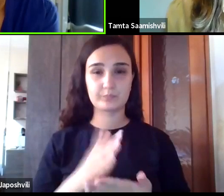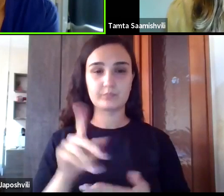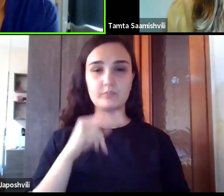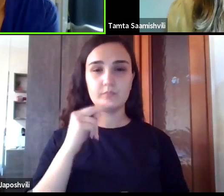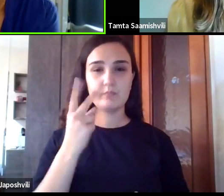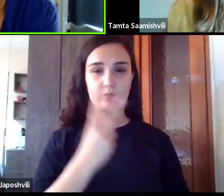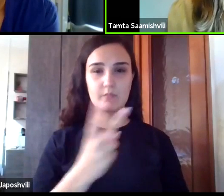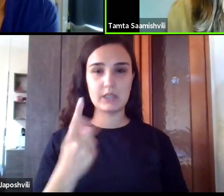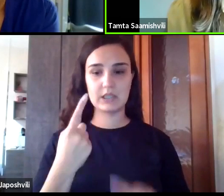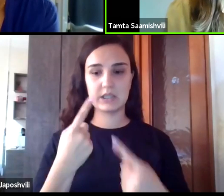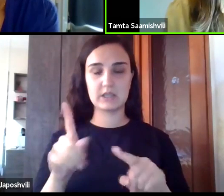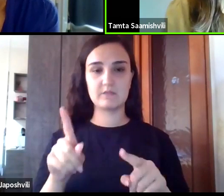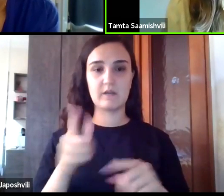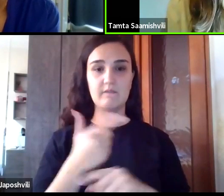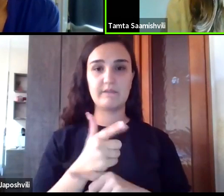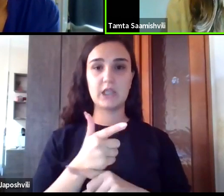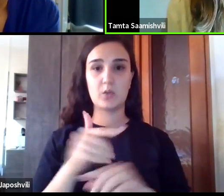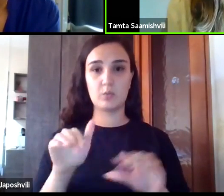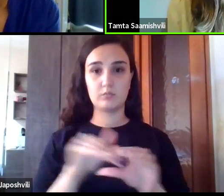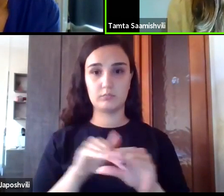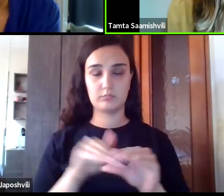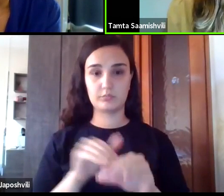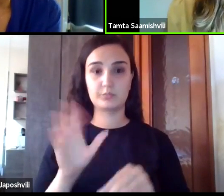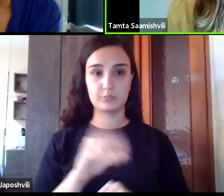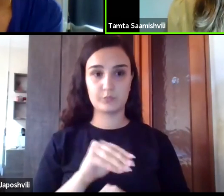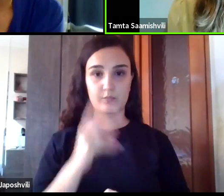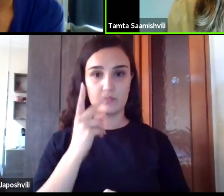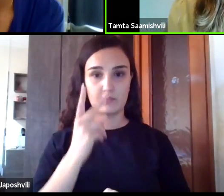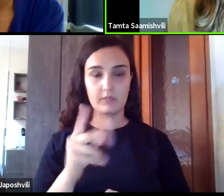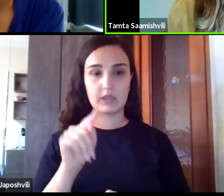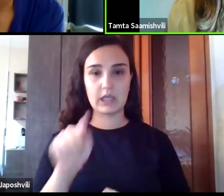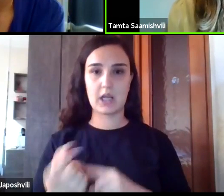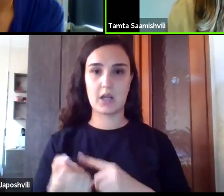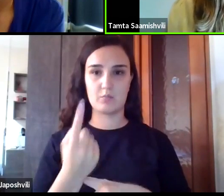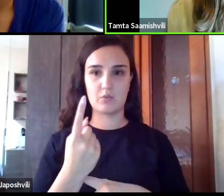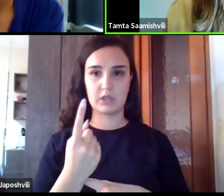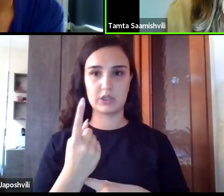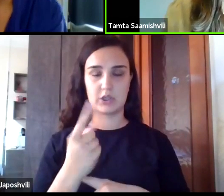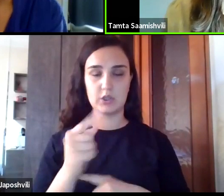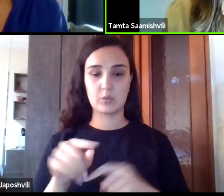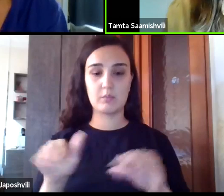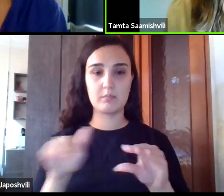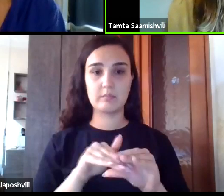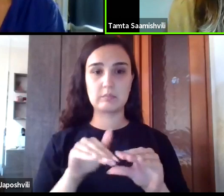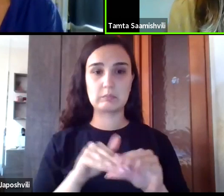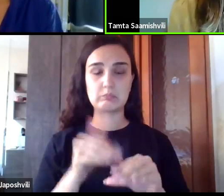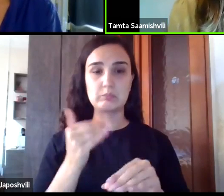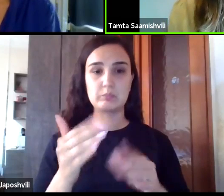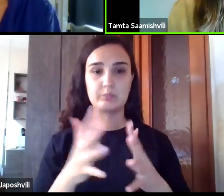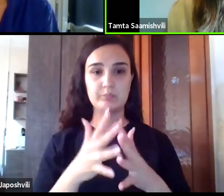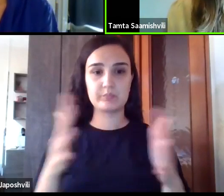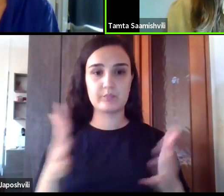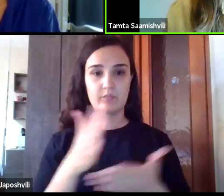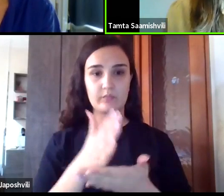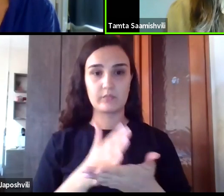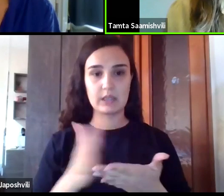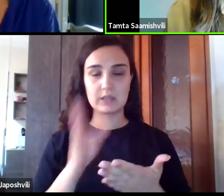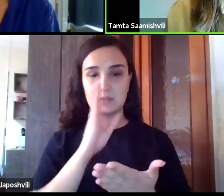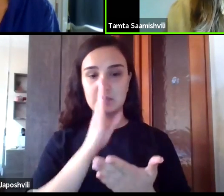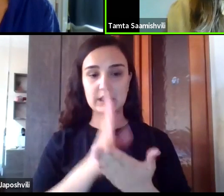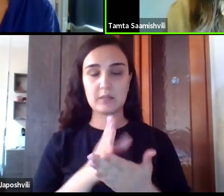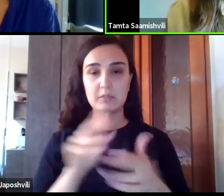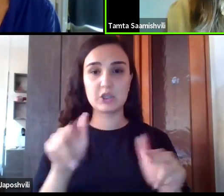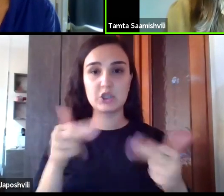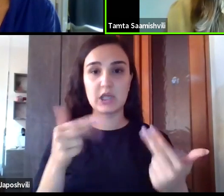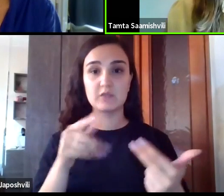სხვა ჩართვების ვიდეო ჩანაწერებს და იქ აღმოაჩენთ, რომ ამ ჩანაწერების უდიდესი ნაწილი, ამ პირდაპირ ჩართვების უდიდესი